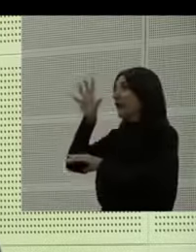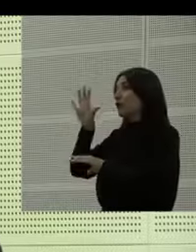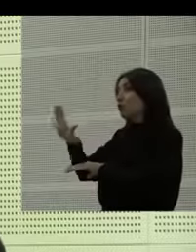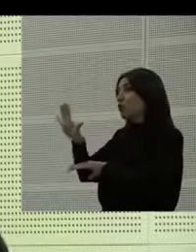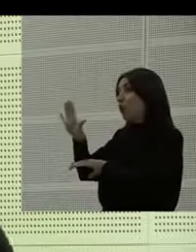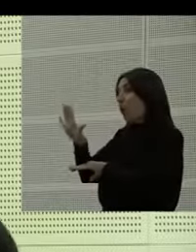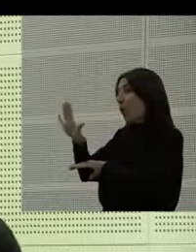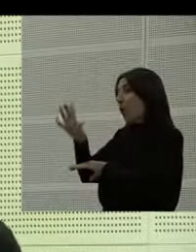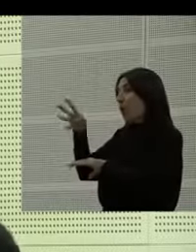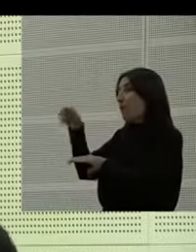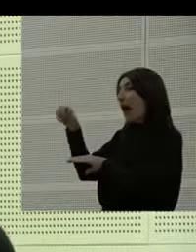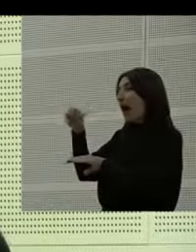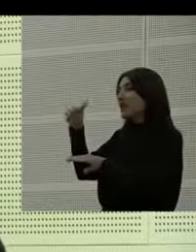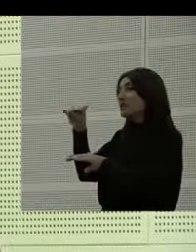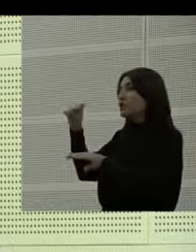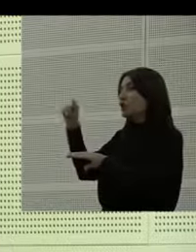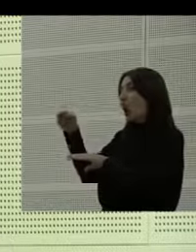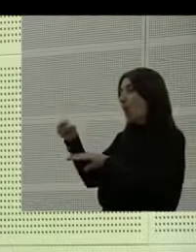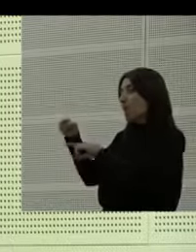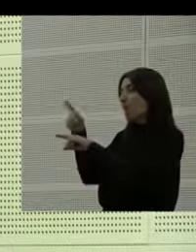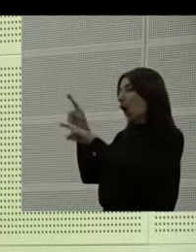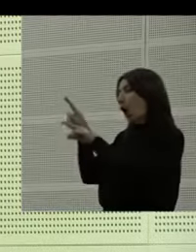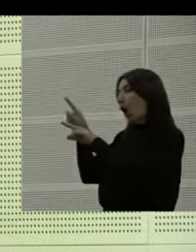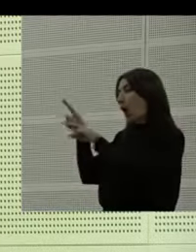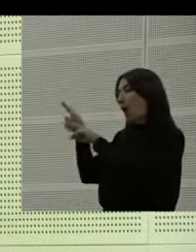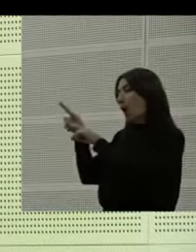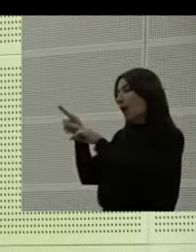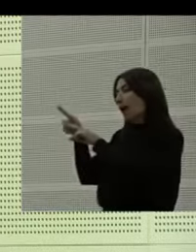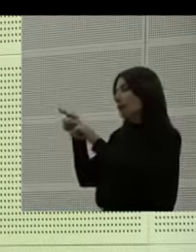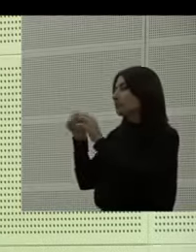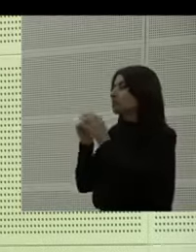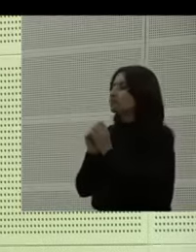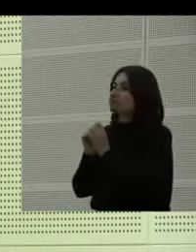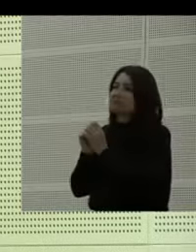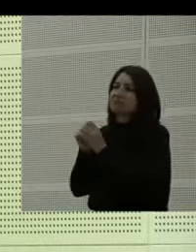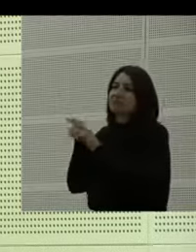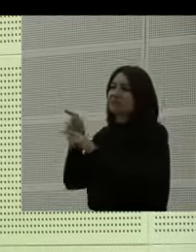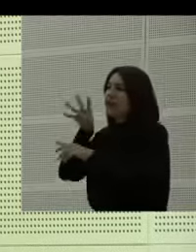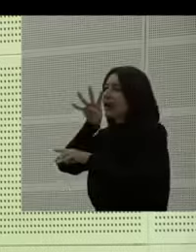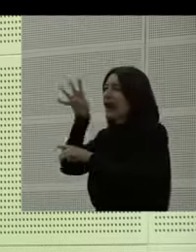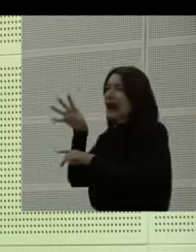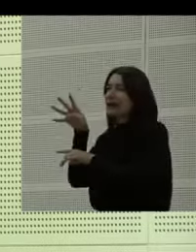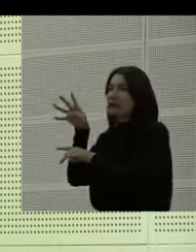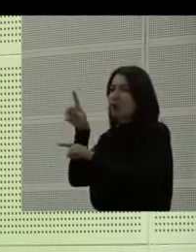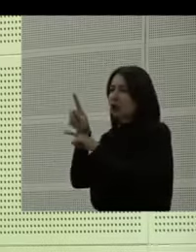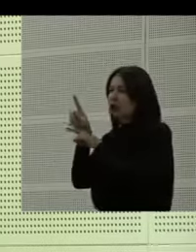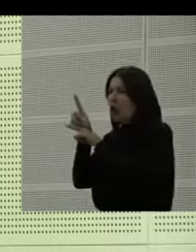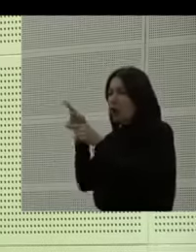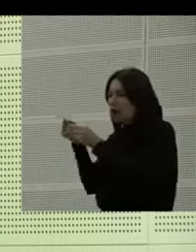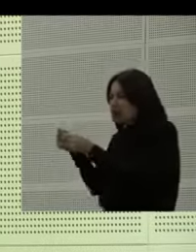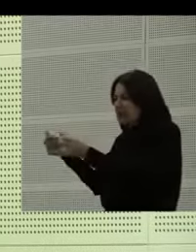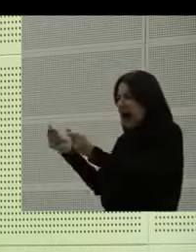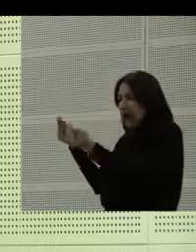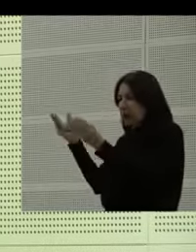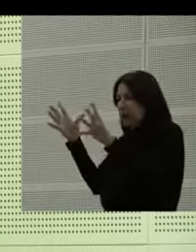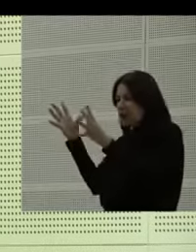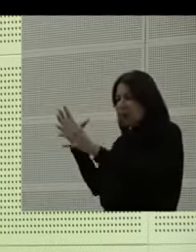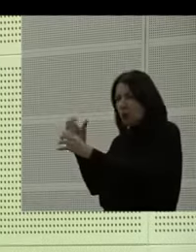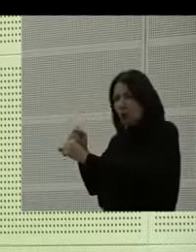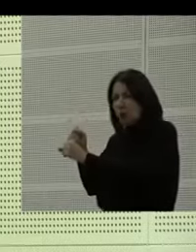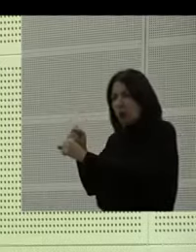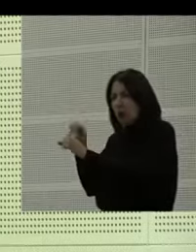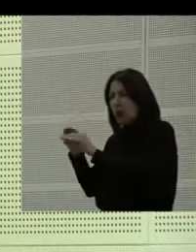un fiore, non un'erba spuntava in quel luogo, soltanto un nudo fondo di sabbia grigia si stendeva fino